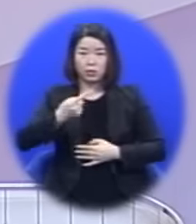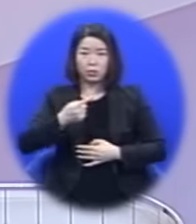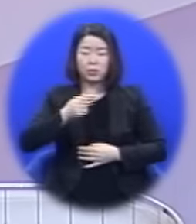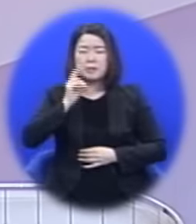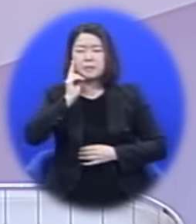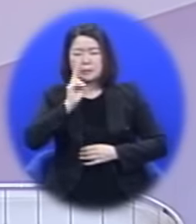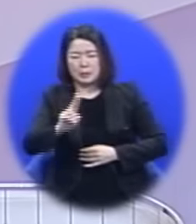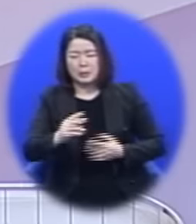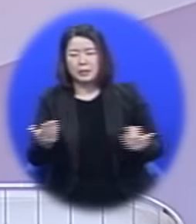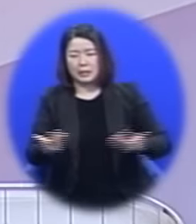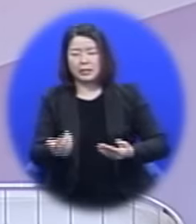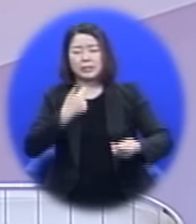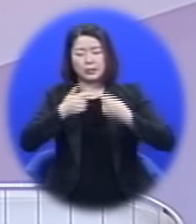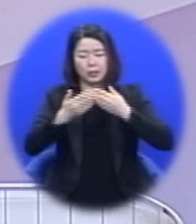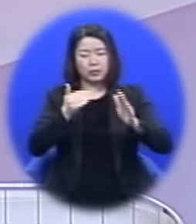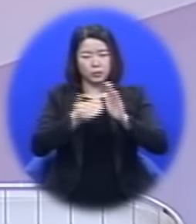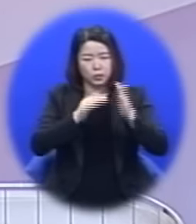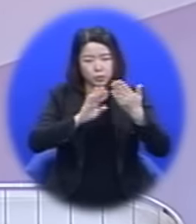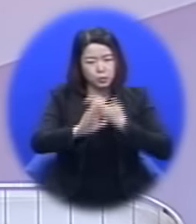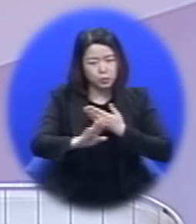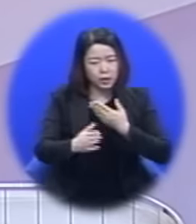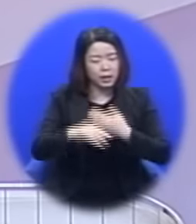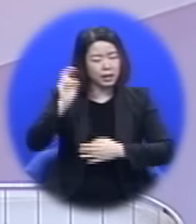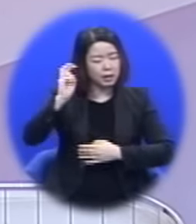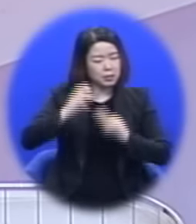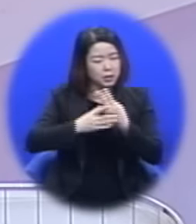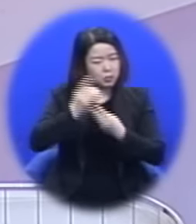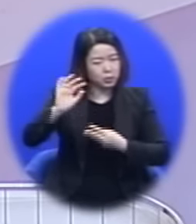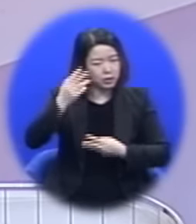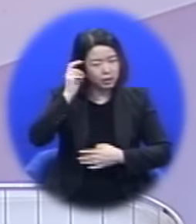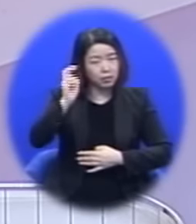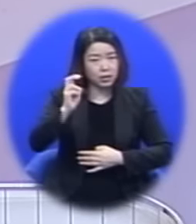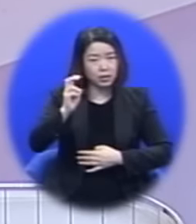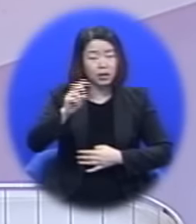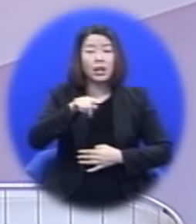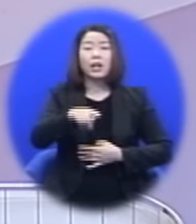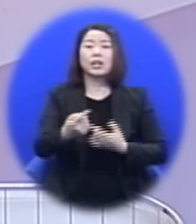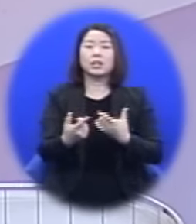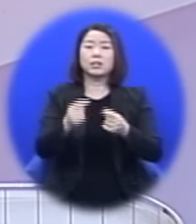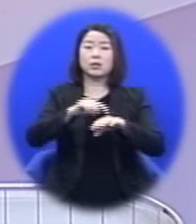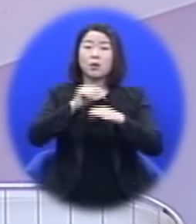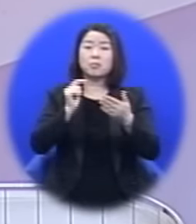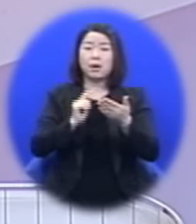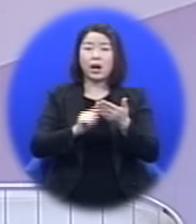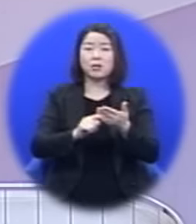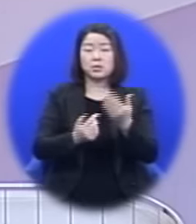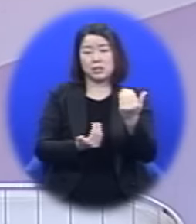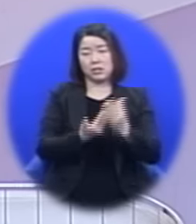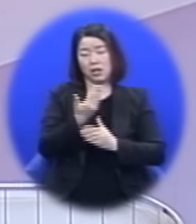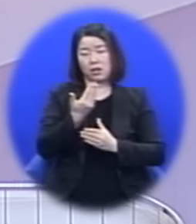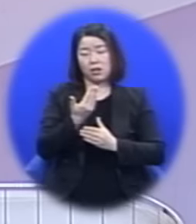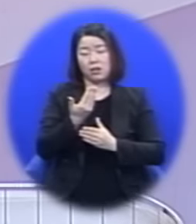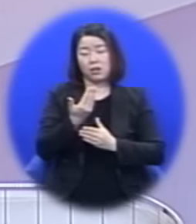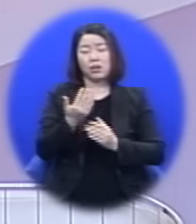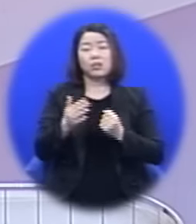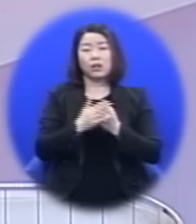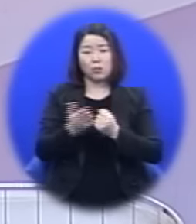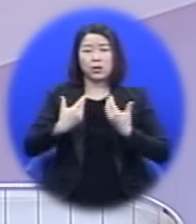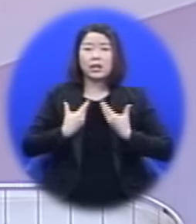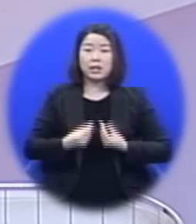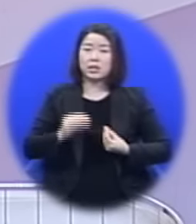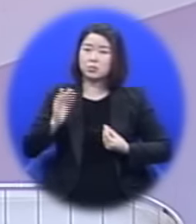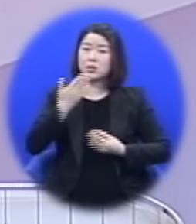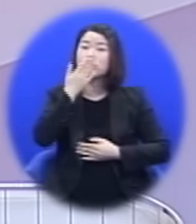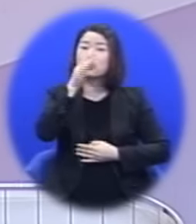거치고 난 다음에야 그 다음에 통일이 되려나 봐. 그런 마음에 낙심이 생길만 했습니다. 그때